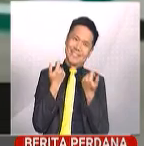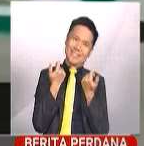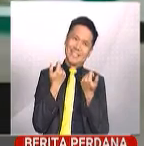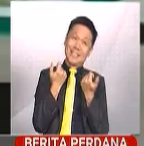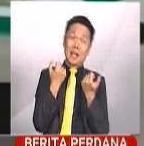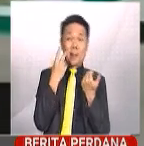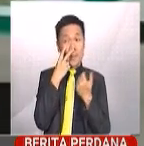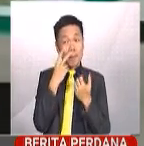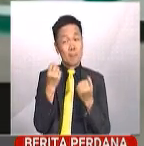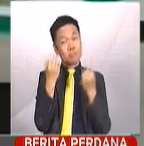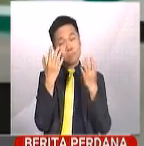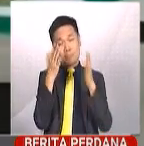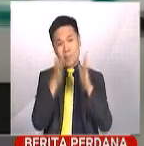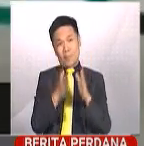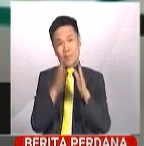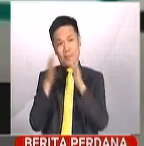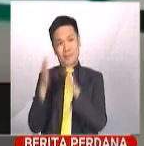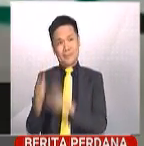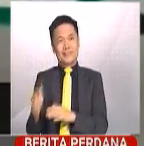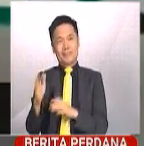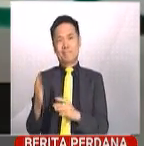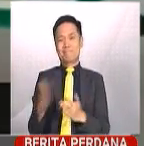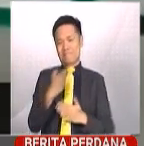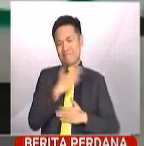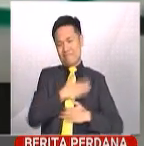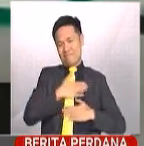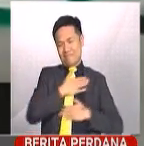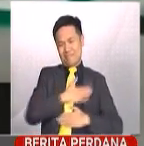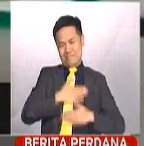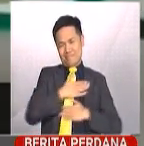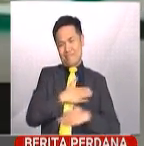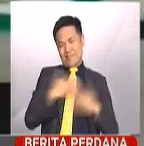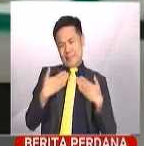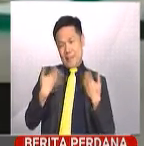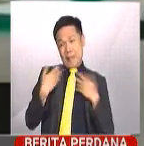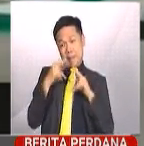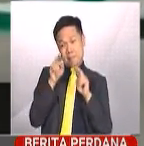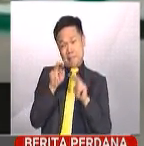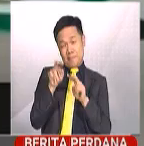memberikan berbagai reaksi selepas melihat gelagat kanak-kanak ini.